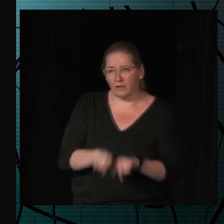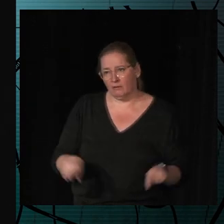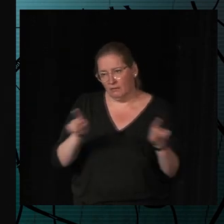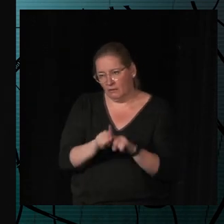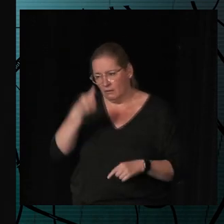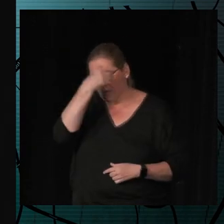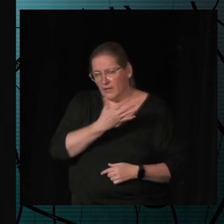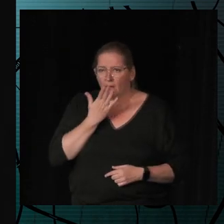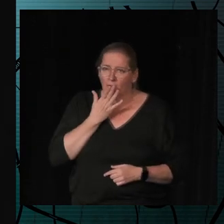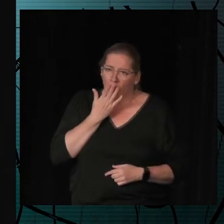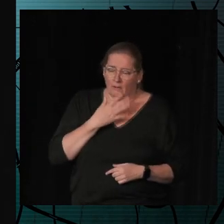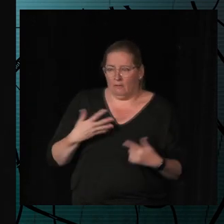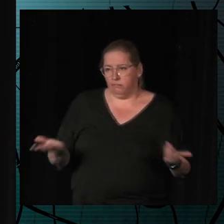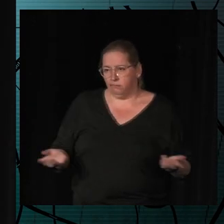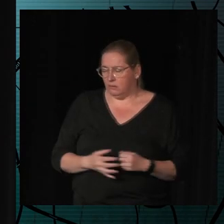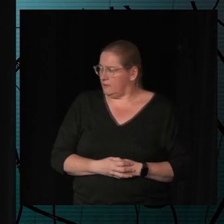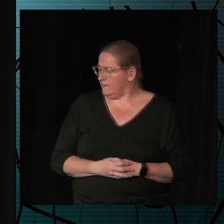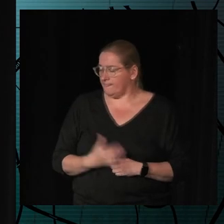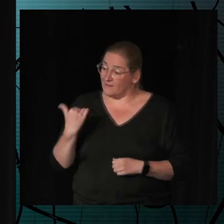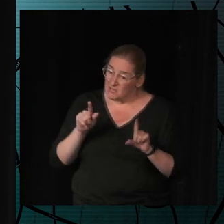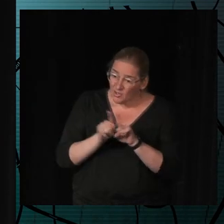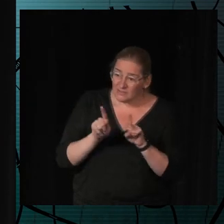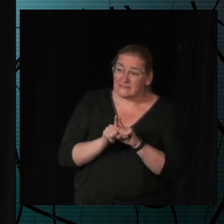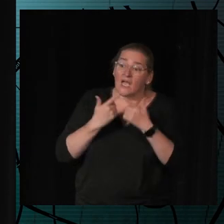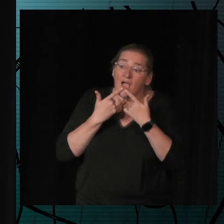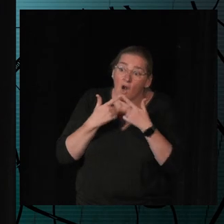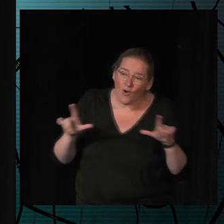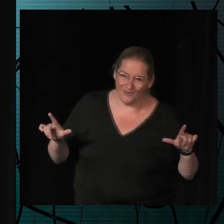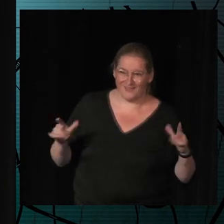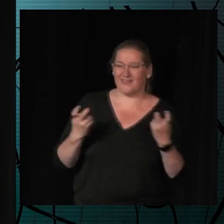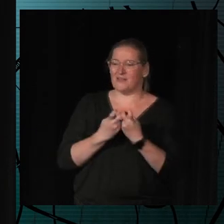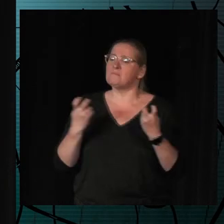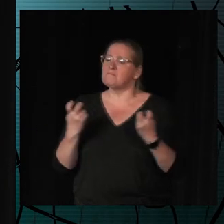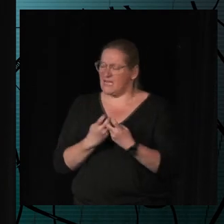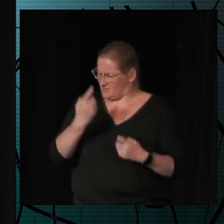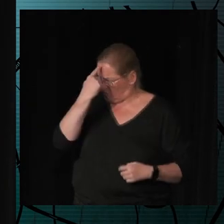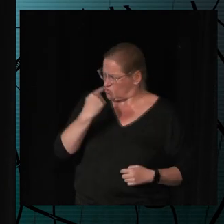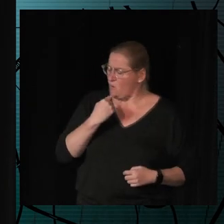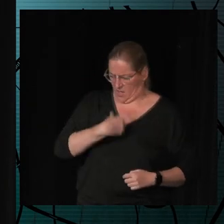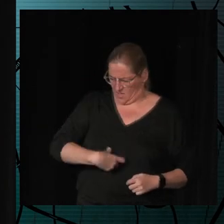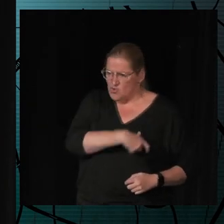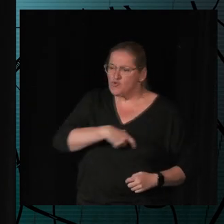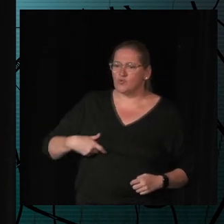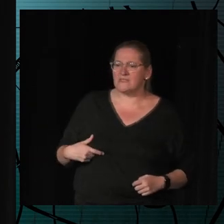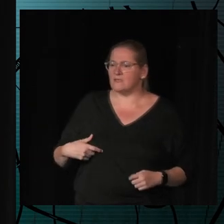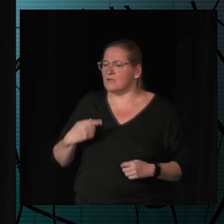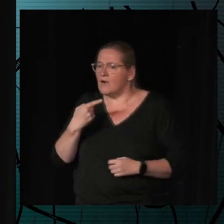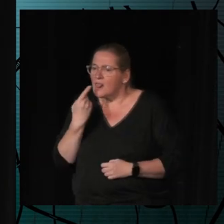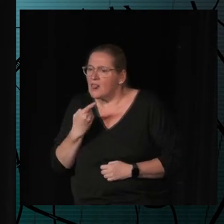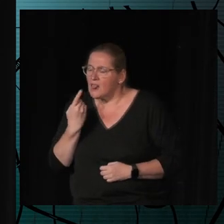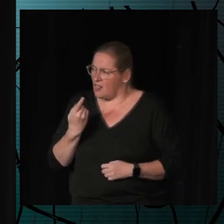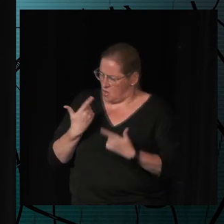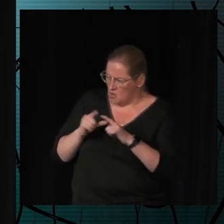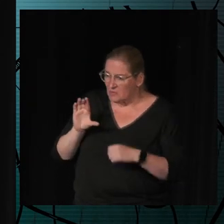États-Unis mown c'est aussi un rapport à la langue donc tu paraît du PI c'est le romanche il me semble donc c'est une langue qui est parlée par